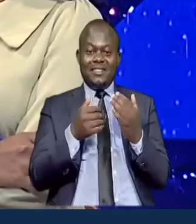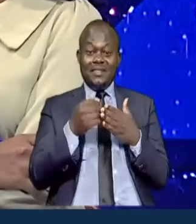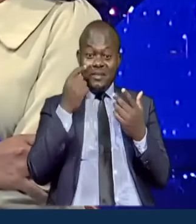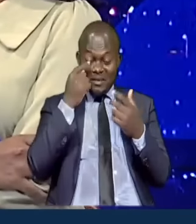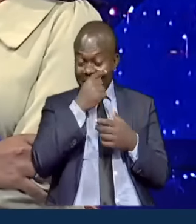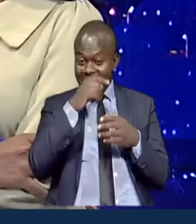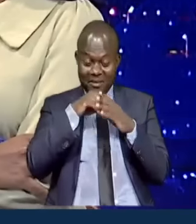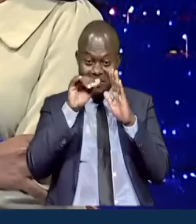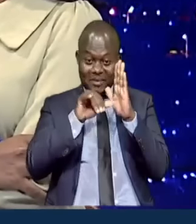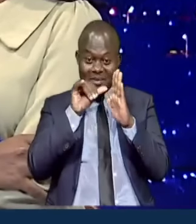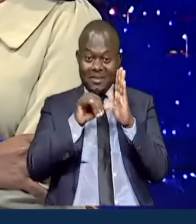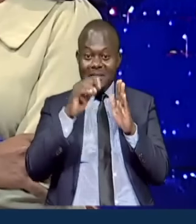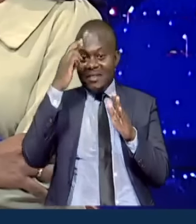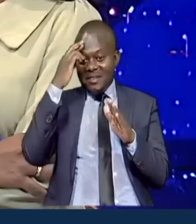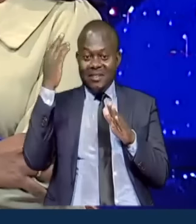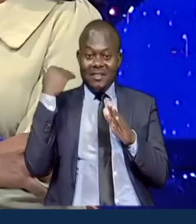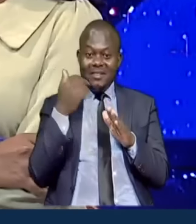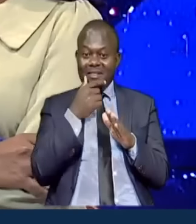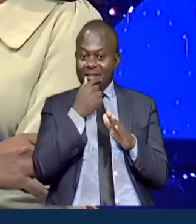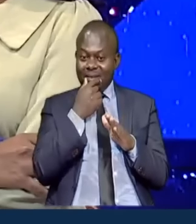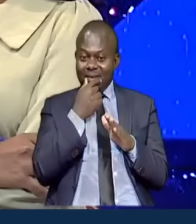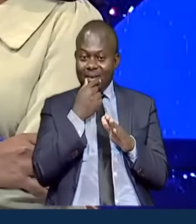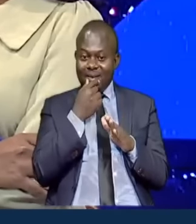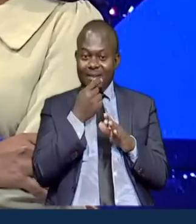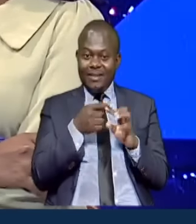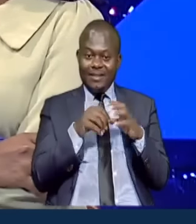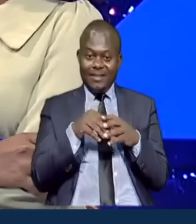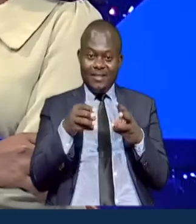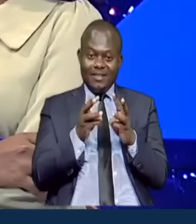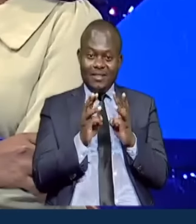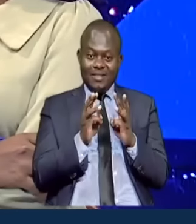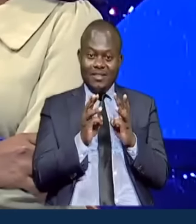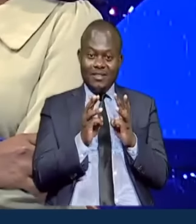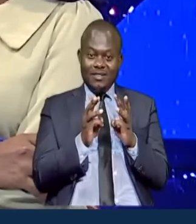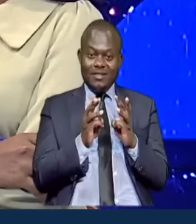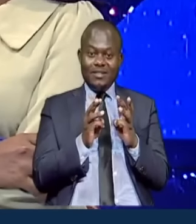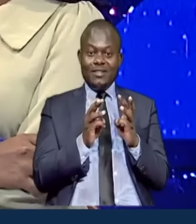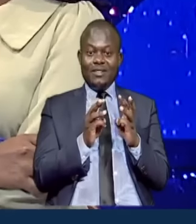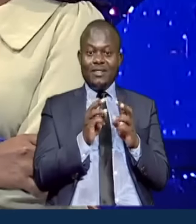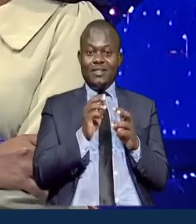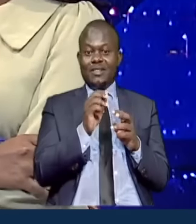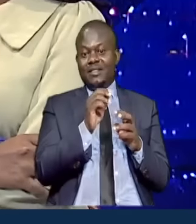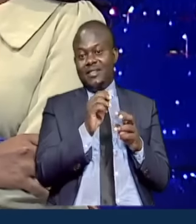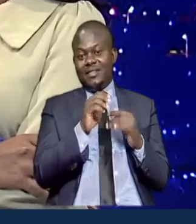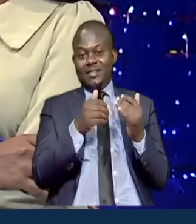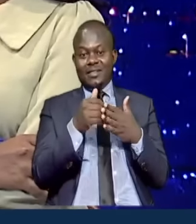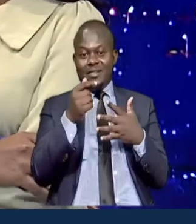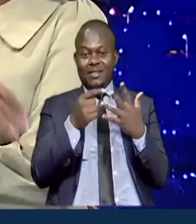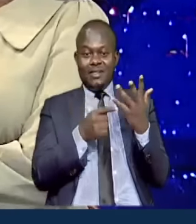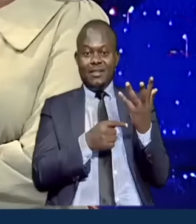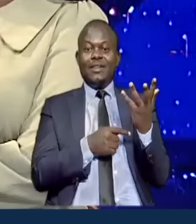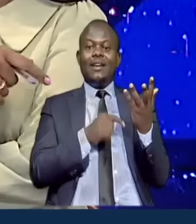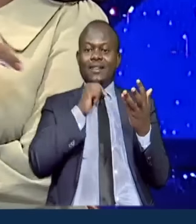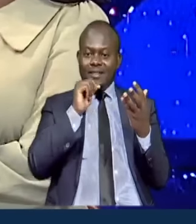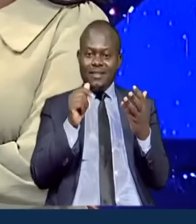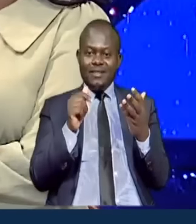ku YouTube nkabisubiramo bise ndabiye gukara ariko no uburyo bwo ngomenekandi inyuguti akavuga nk'inyuguti